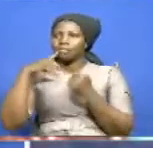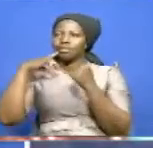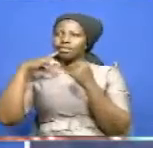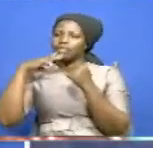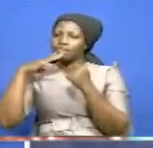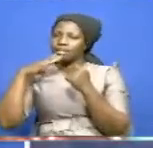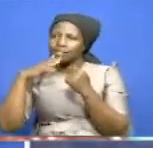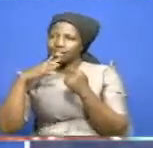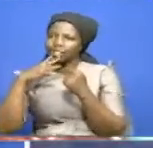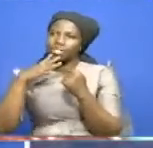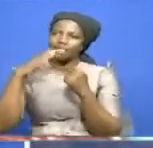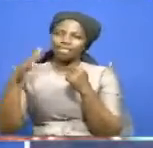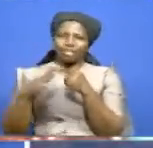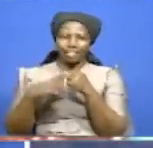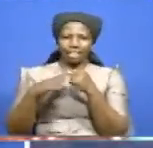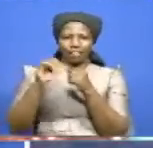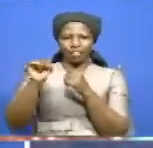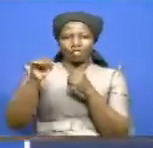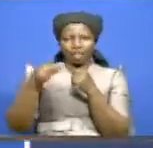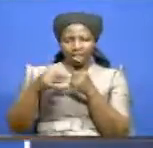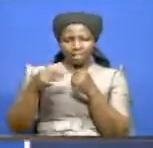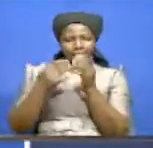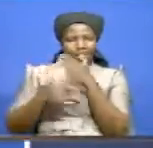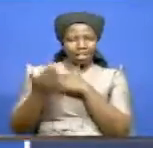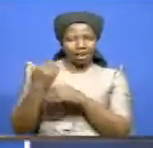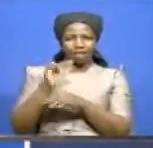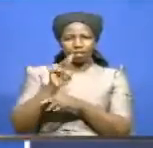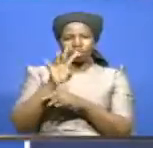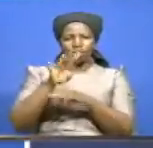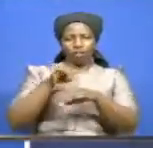5958 katika muda wa saa 24 zilizopita.